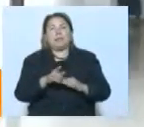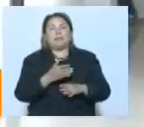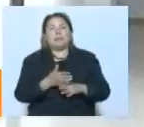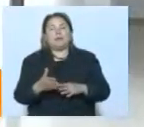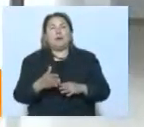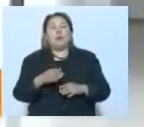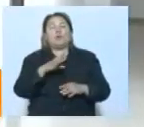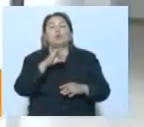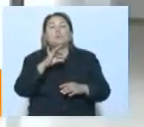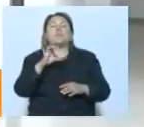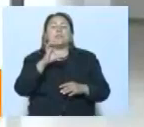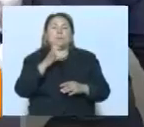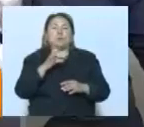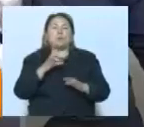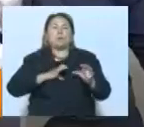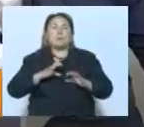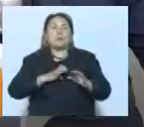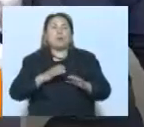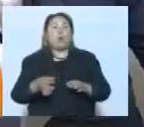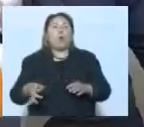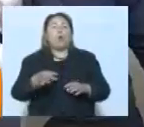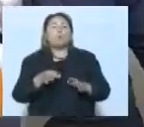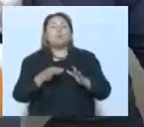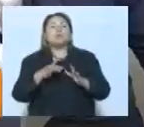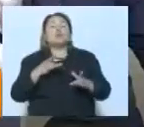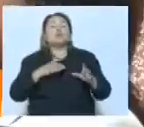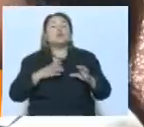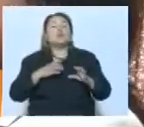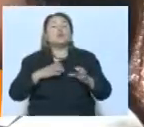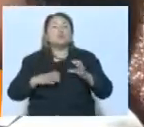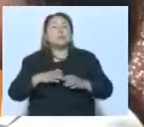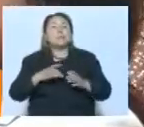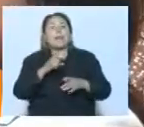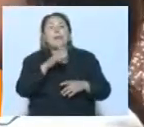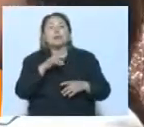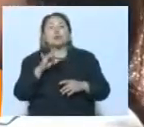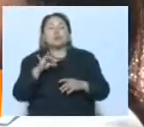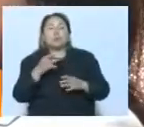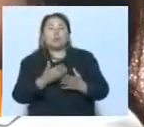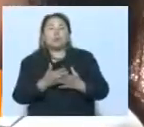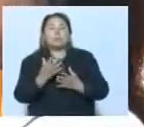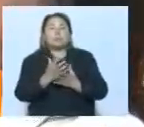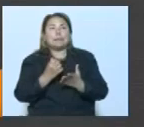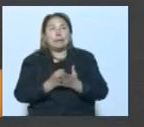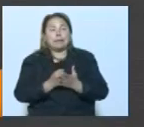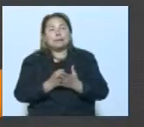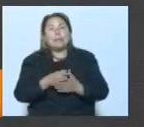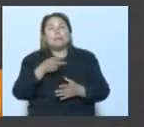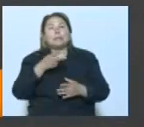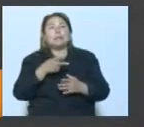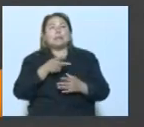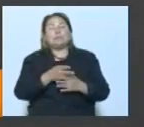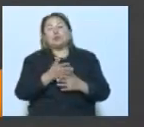Күміс университеті концепциясын жүзеге асырған болатынбыз. Облыстық туризм басқармасы арқылы гид экскурсоводтар тізімі жасақталған, соның ішінде күміс